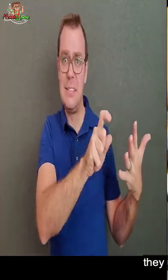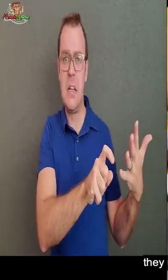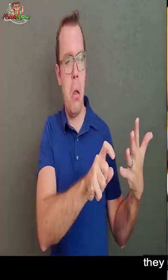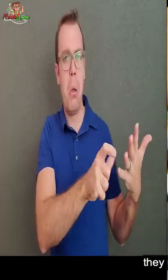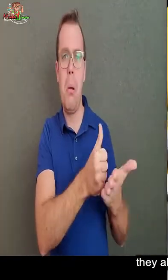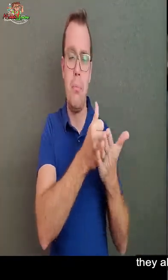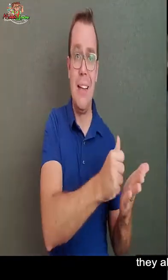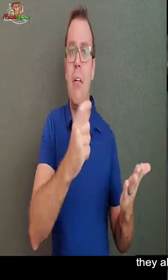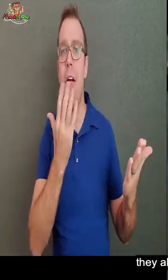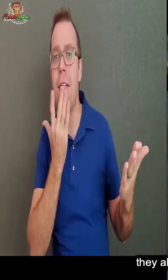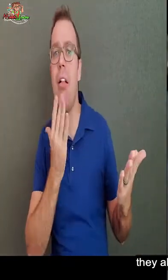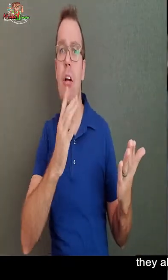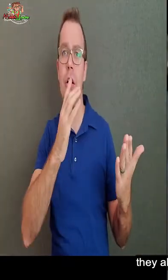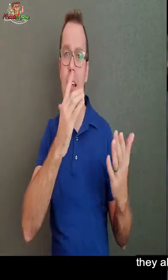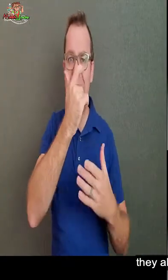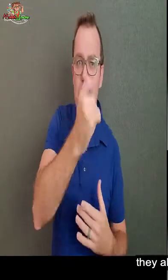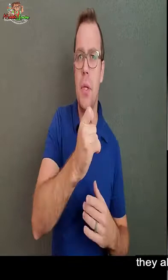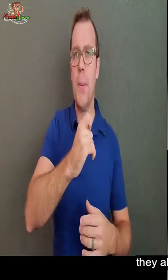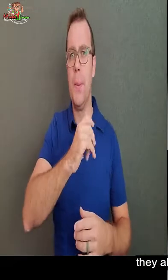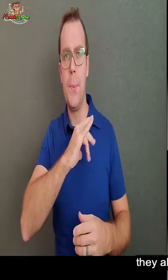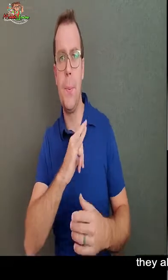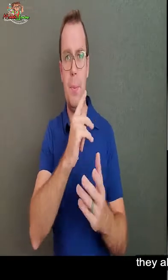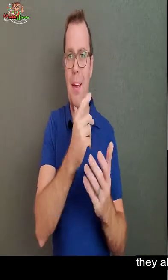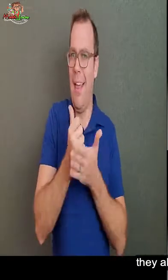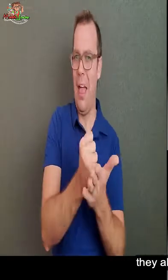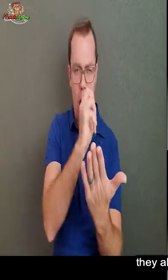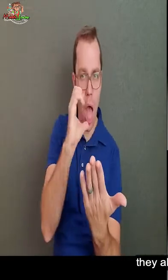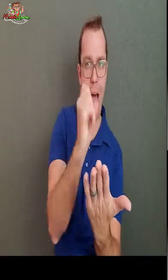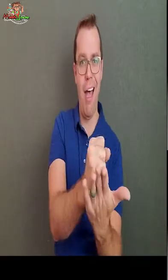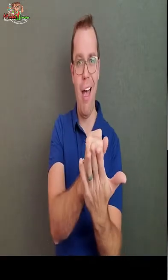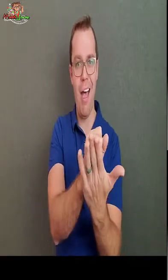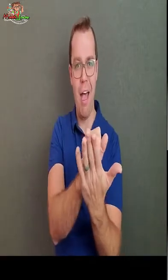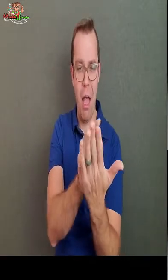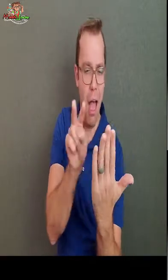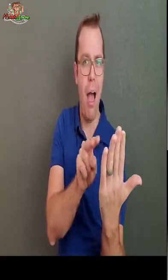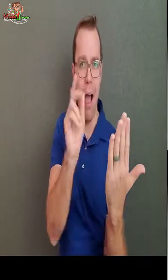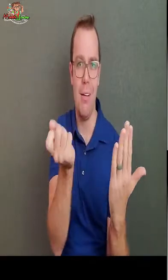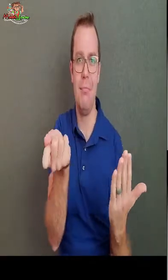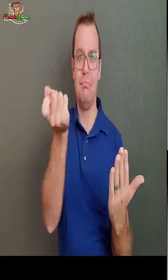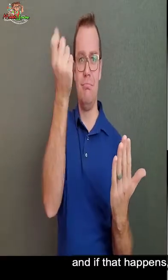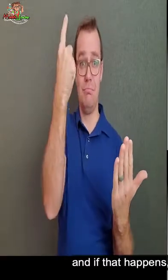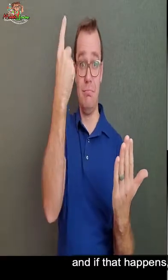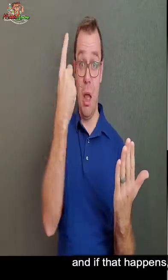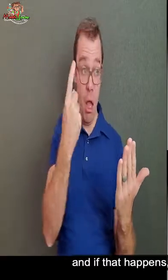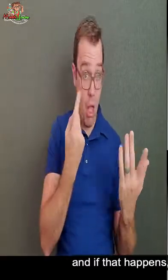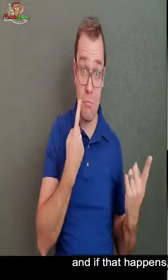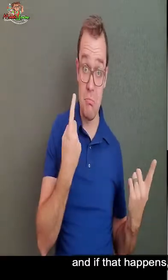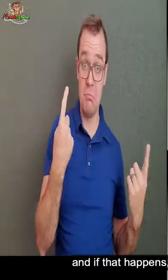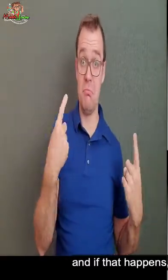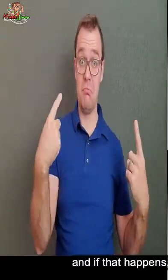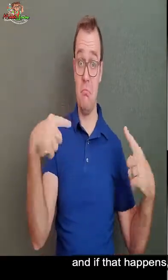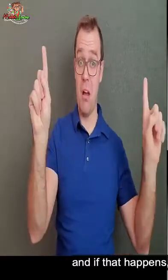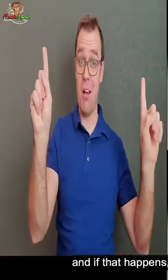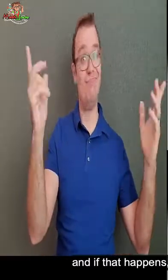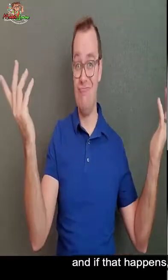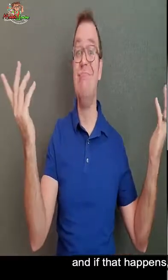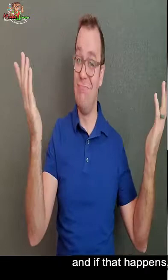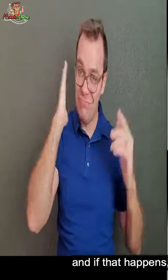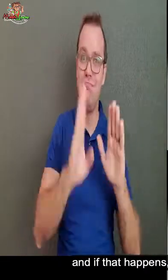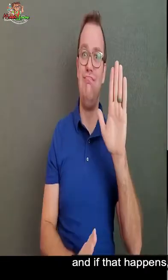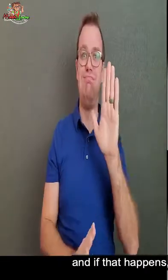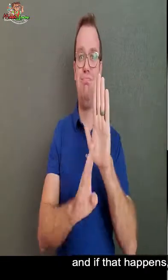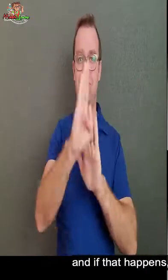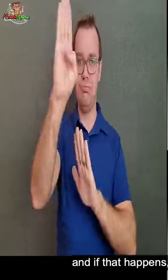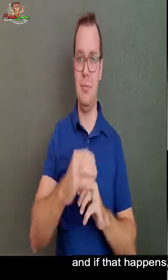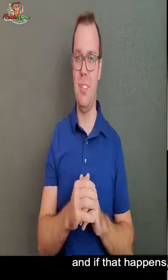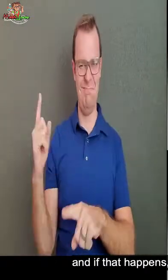किताबें बहुत ही इंटरेस्टिंग और कलरफुल चाहिए है, और वो बच्चों की मन की बात उनके मन तक पहुंचाएं। और अगर उनके मन तक वो बात पहुंच गई तो जो 30 साल में